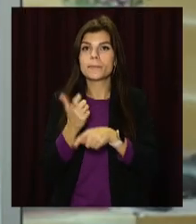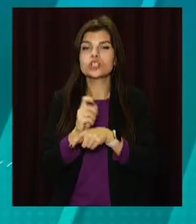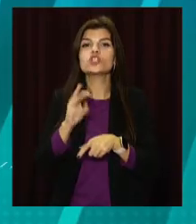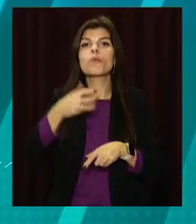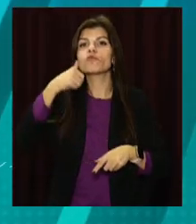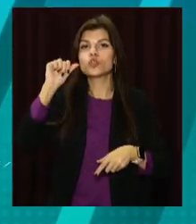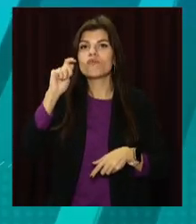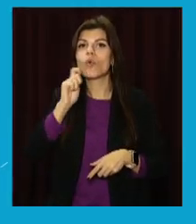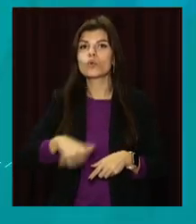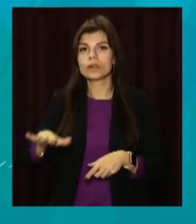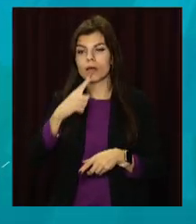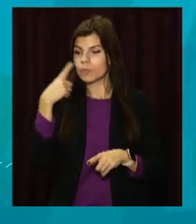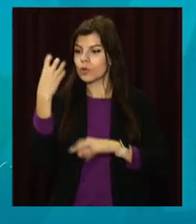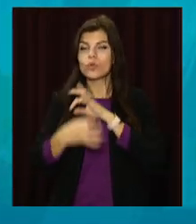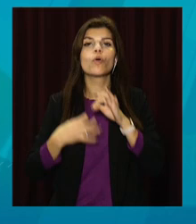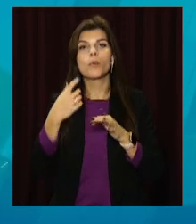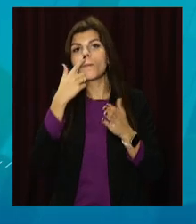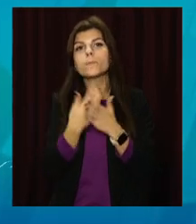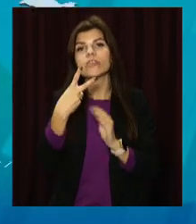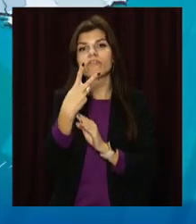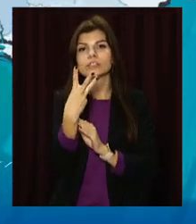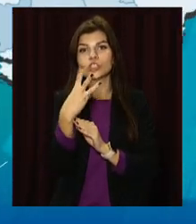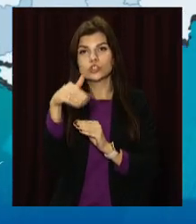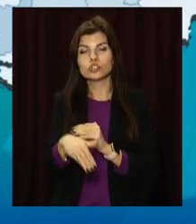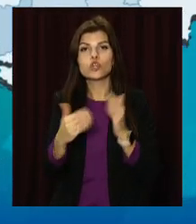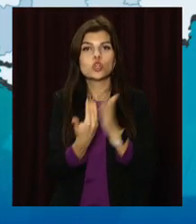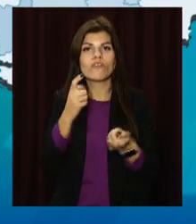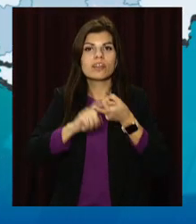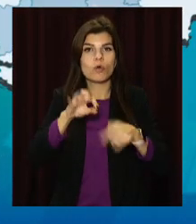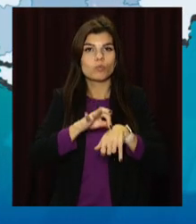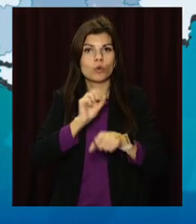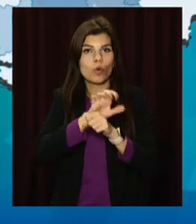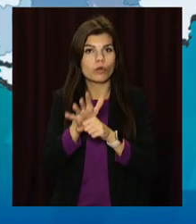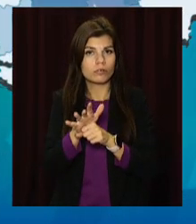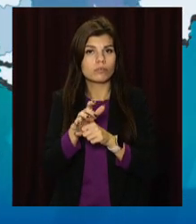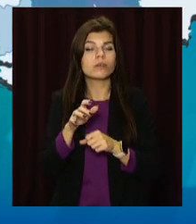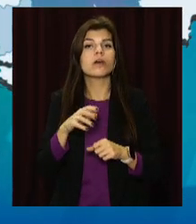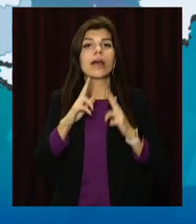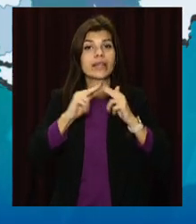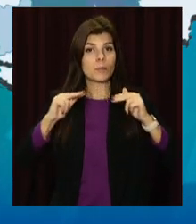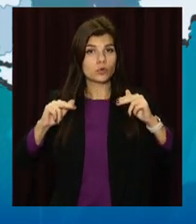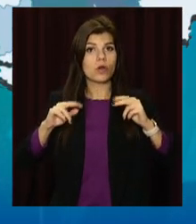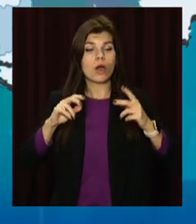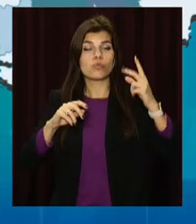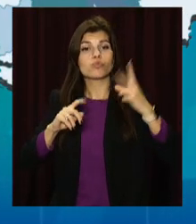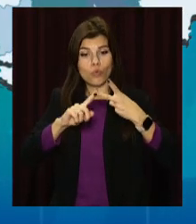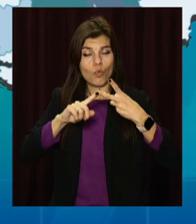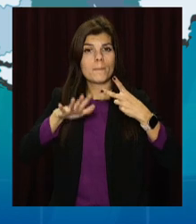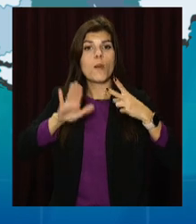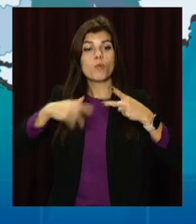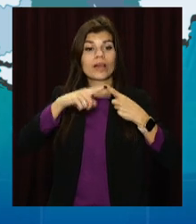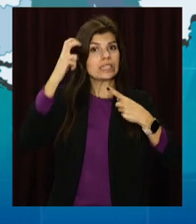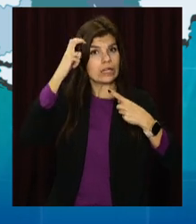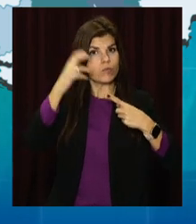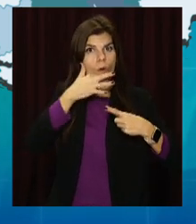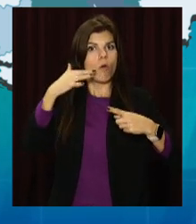ніж учора. В Україні за минулу добу понад 23 тисячі нових інфікованих на коронавірус. Дніпропетровщина – друга після Києва за